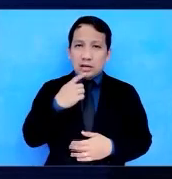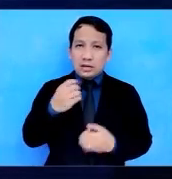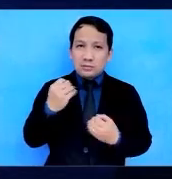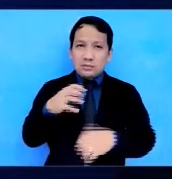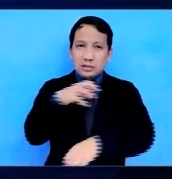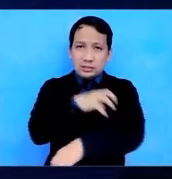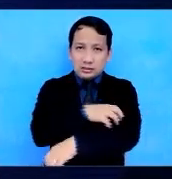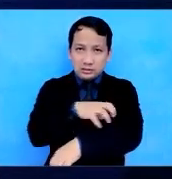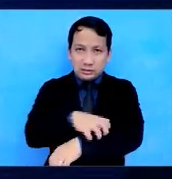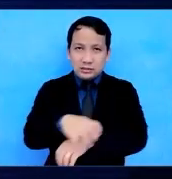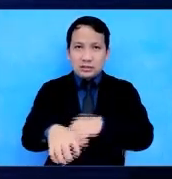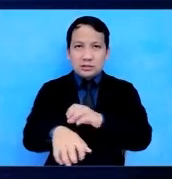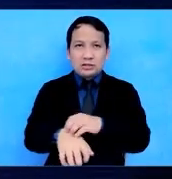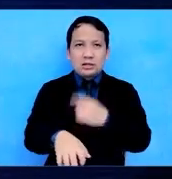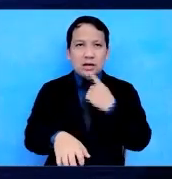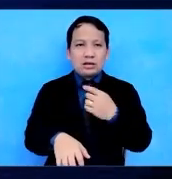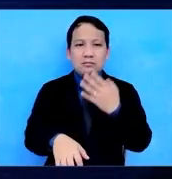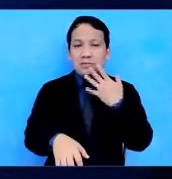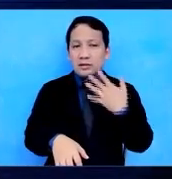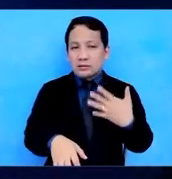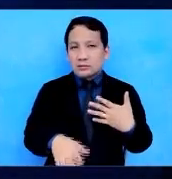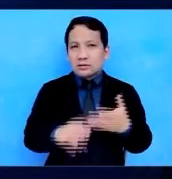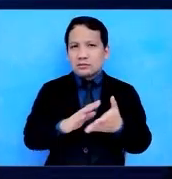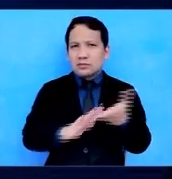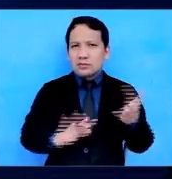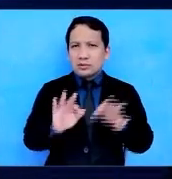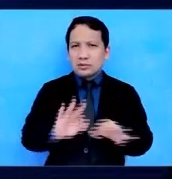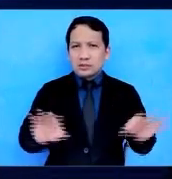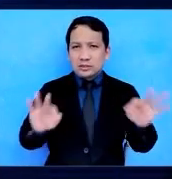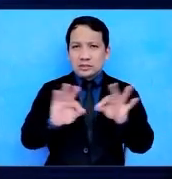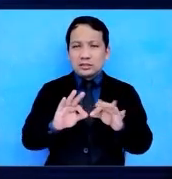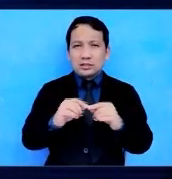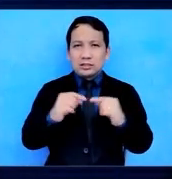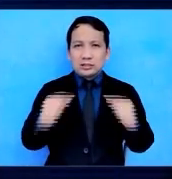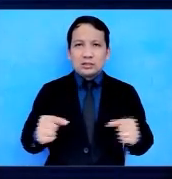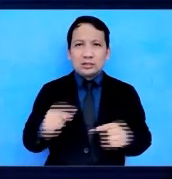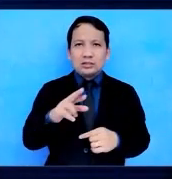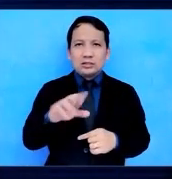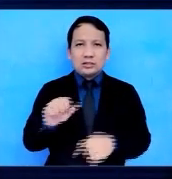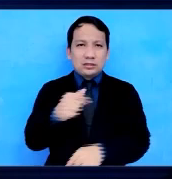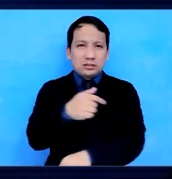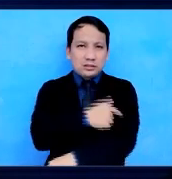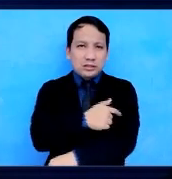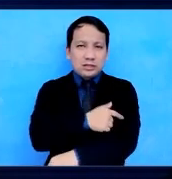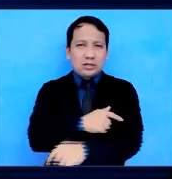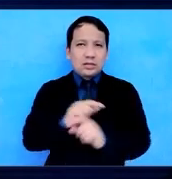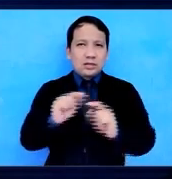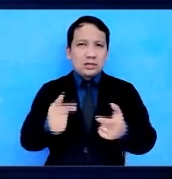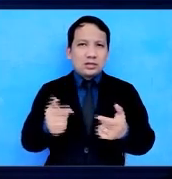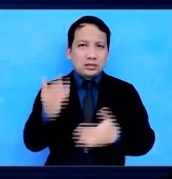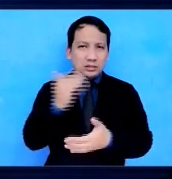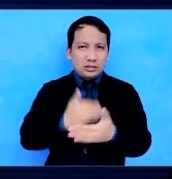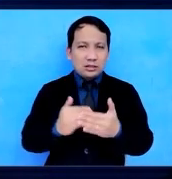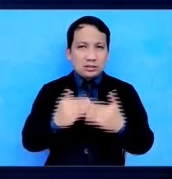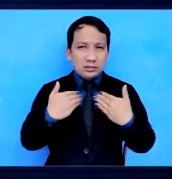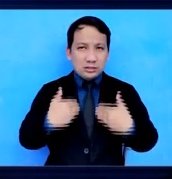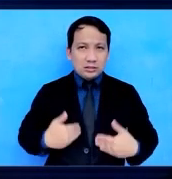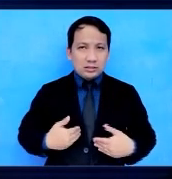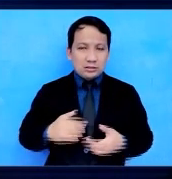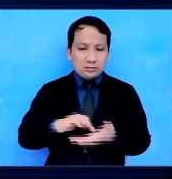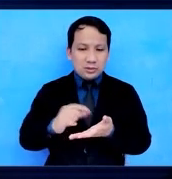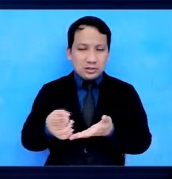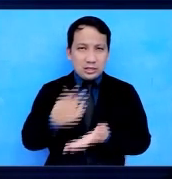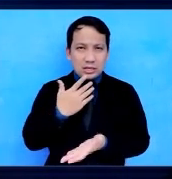sugat at may pagdurugo. Nangangailangan na raw yan na anti-rabies shot pati na additional antibodies medicine na kung tawagin